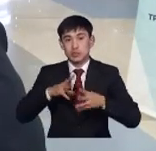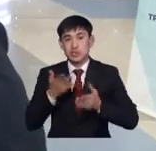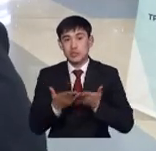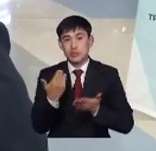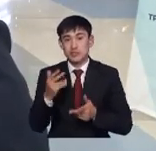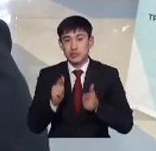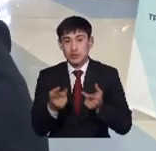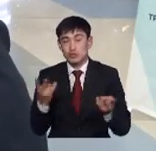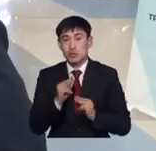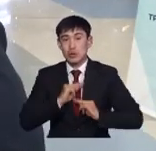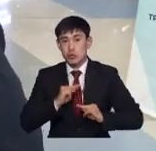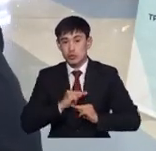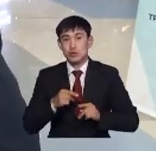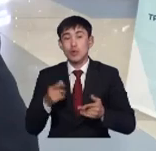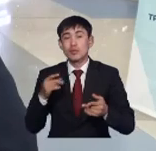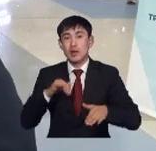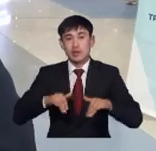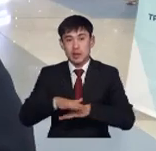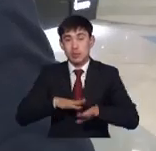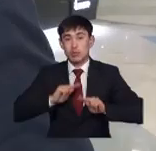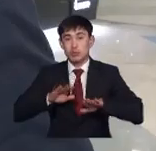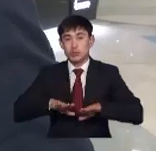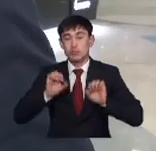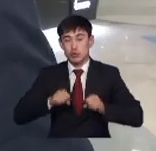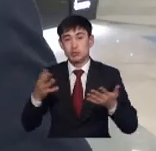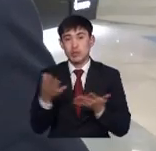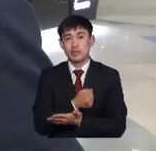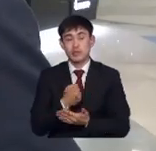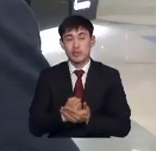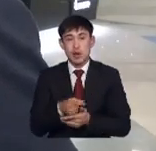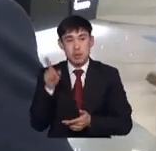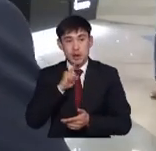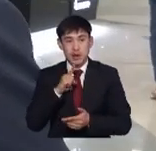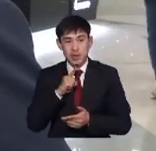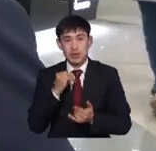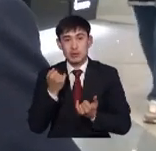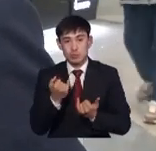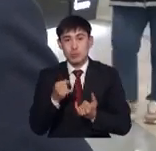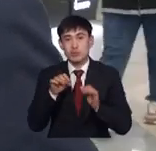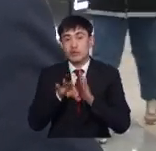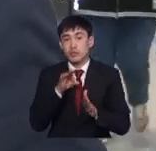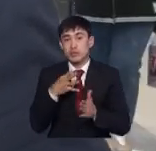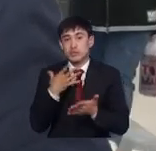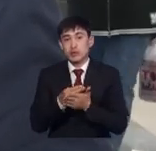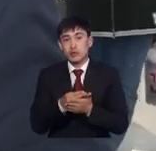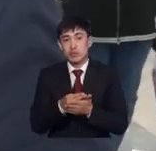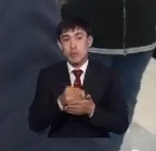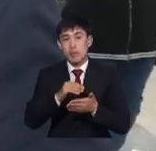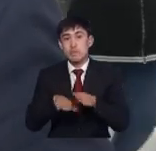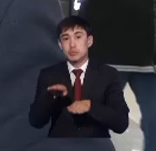если вам действительно нужна работа то на ярмарке мы сможем найти её по крайней мере выбрать достойной позиции по